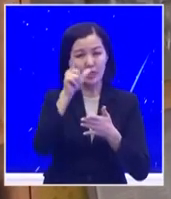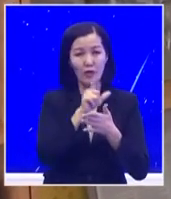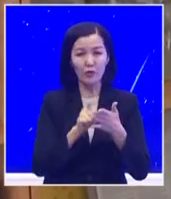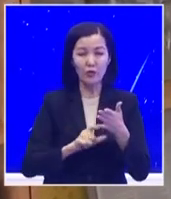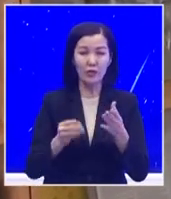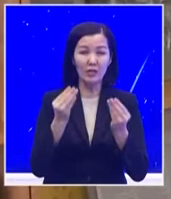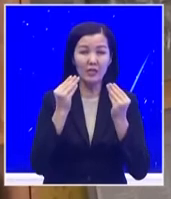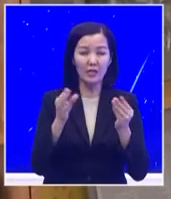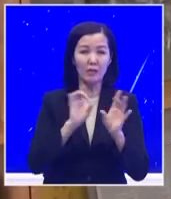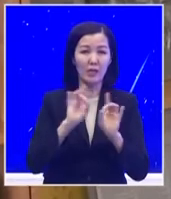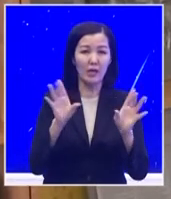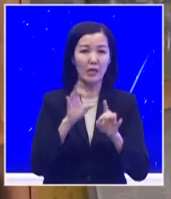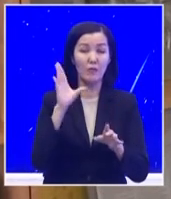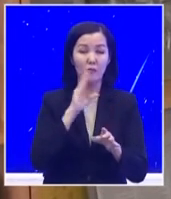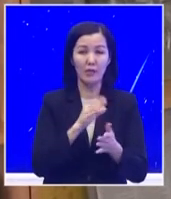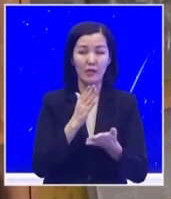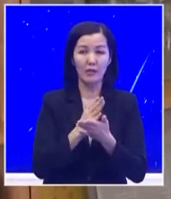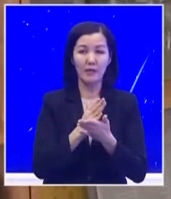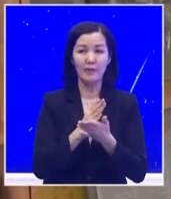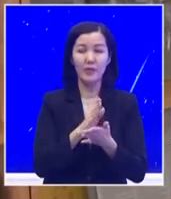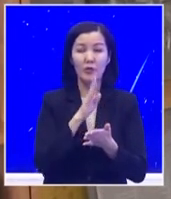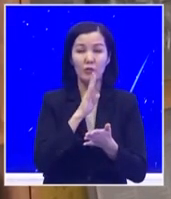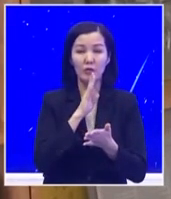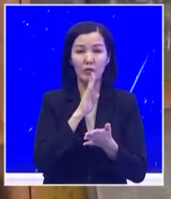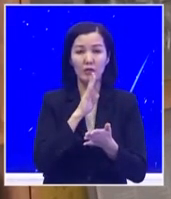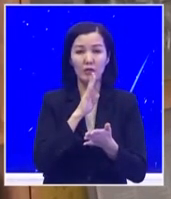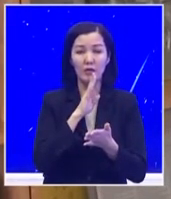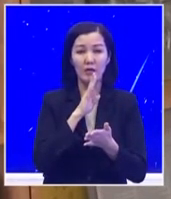керемет айтып жүргендіктен мен осы баладан бір